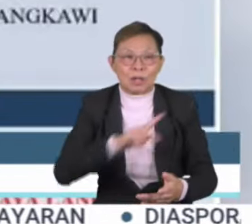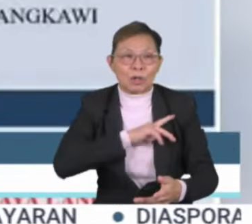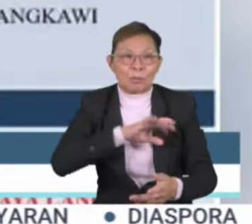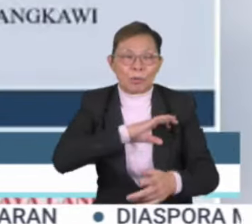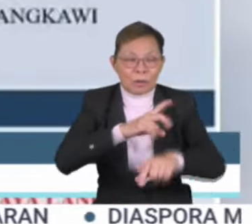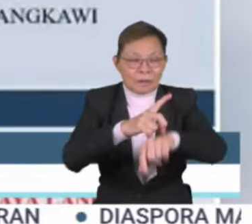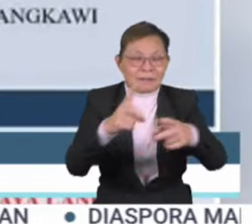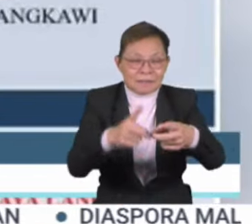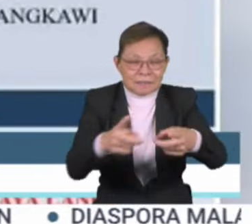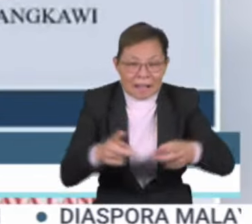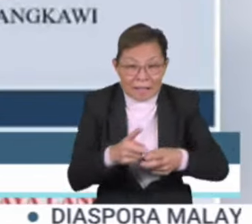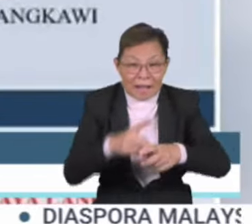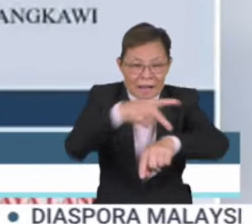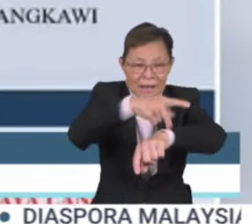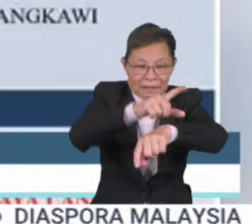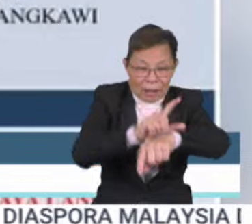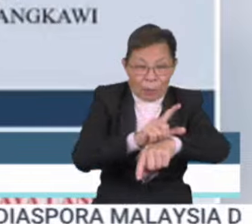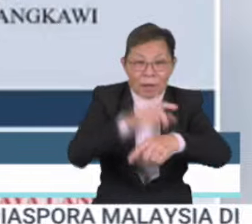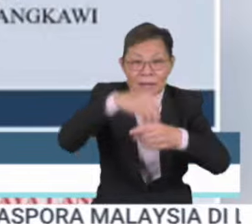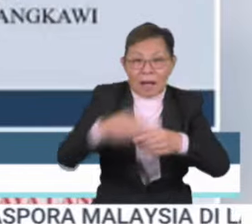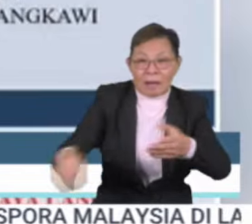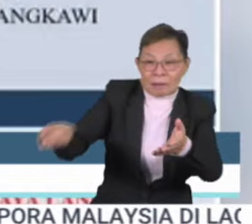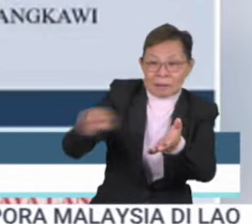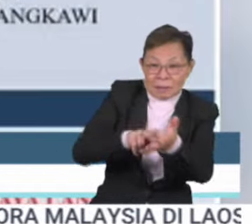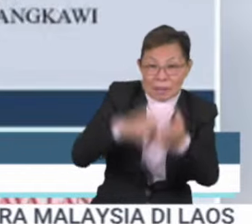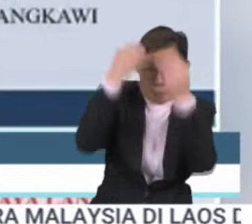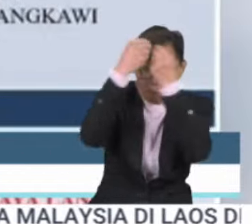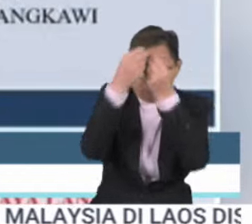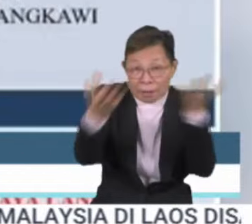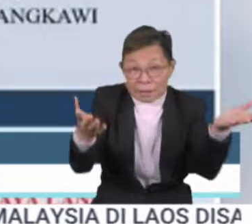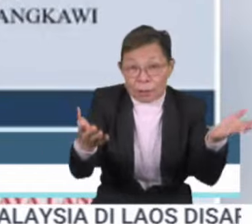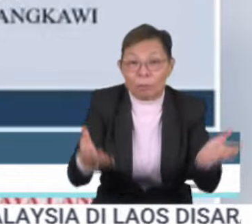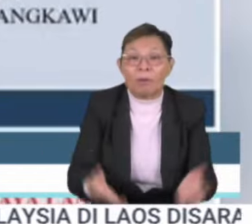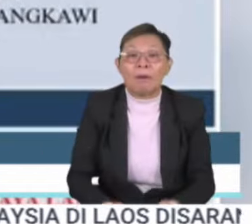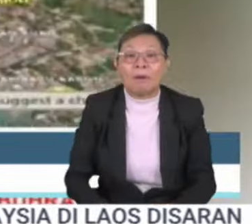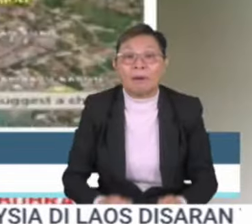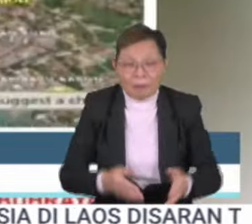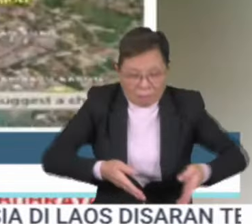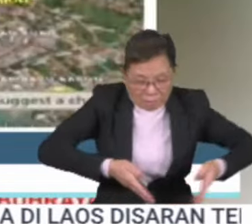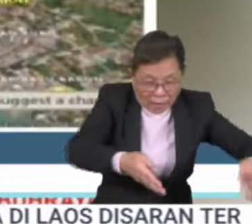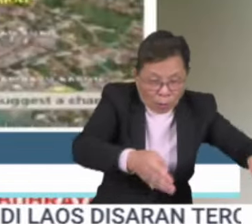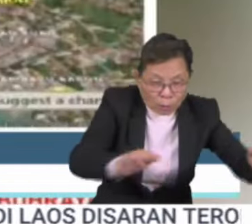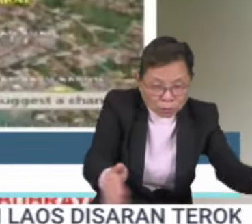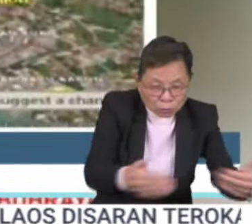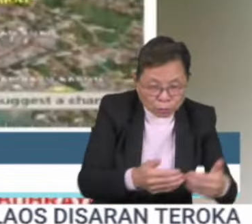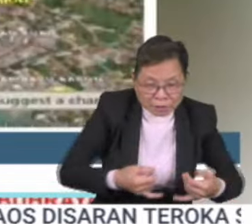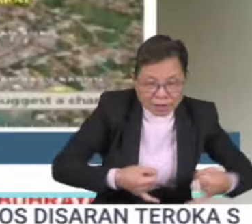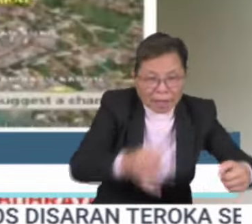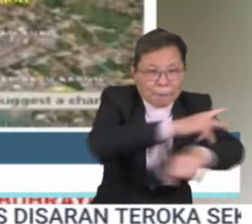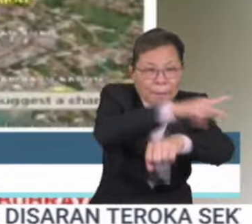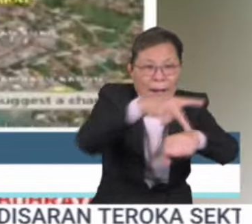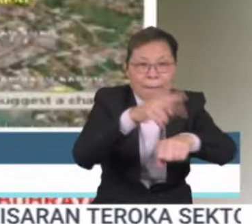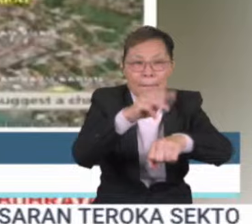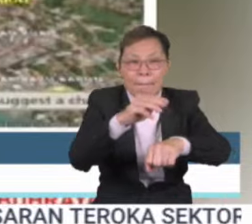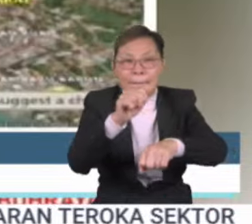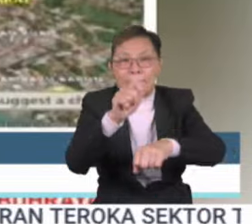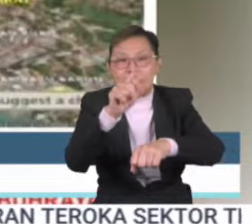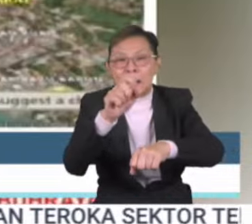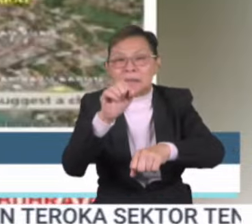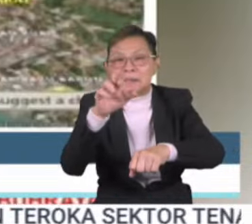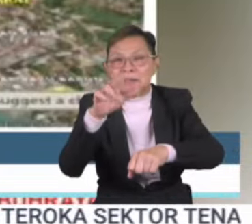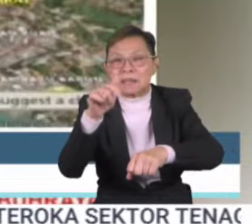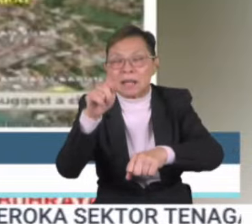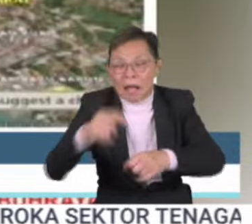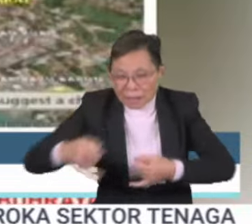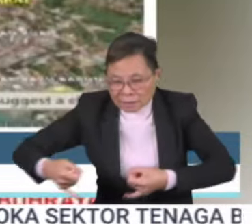Daerah Langkawi ACP Syariman Asyari dalam satu kenyataan memaklumkan antara laluan ditutup Jalan Padang Mat Sirat, Jalan